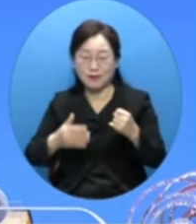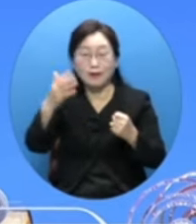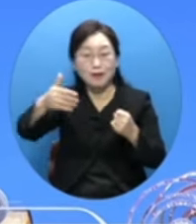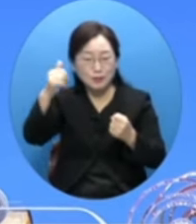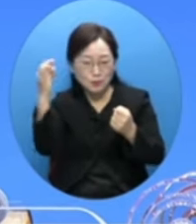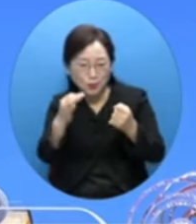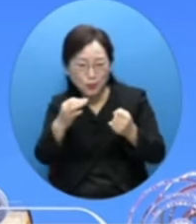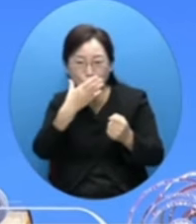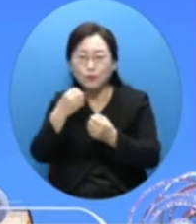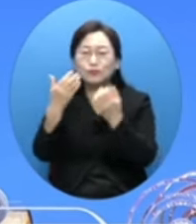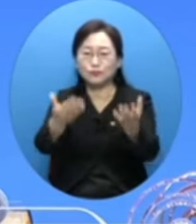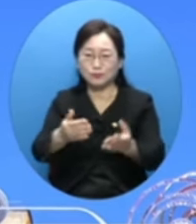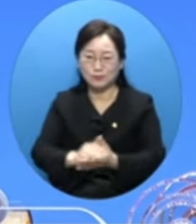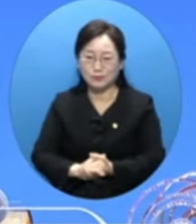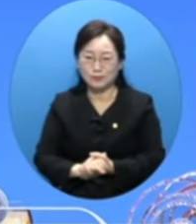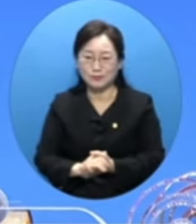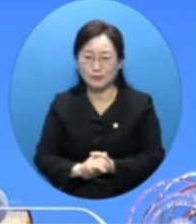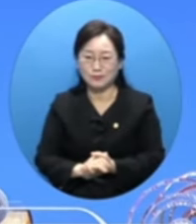복을 주시는 것입니다.